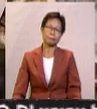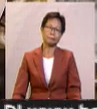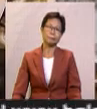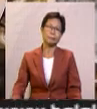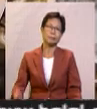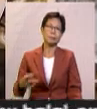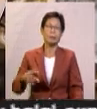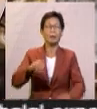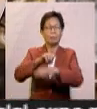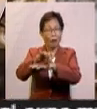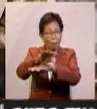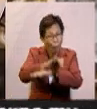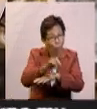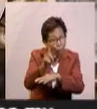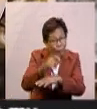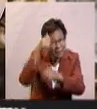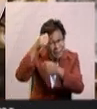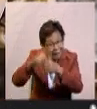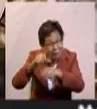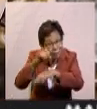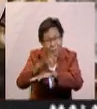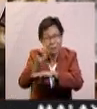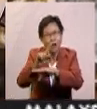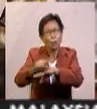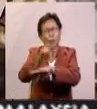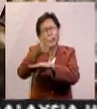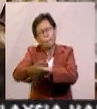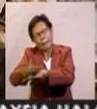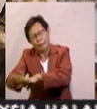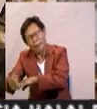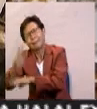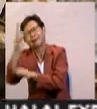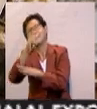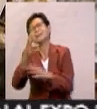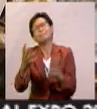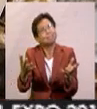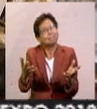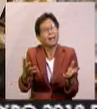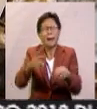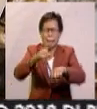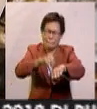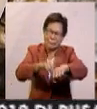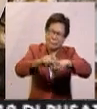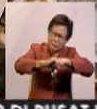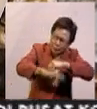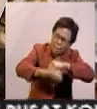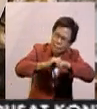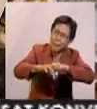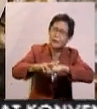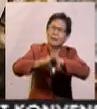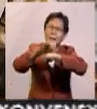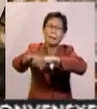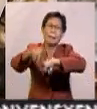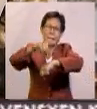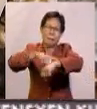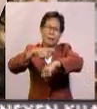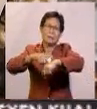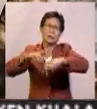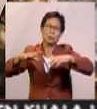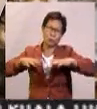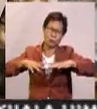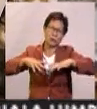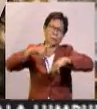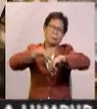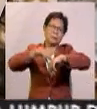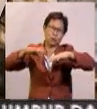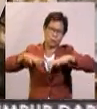Diberikan peringatan jangan gunakan aset kerajaan sebab ini adalah masa kempen dan sebab itulah kita tiga-tiga ni mengambil cuti dan